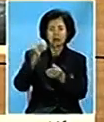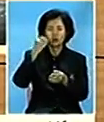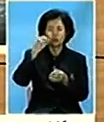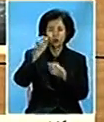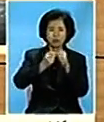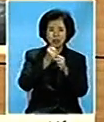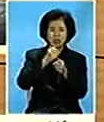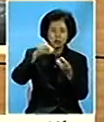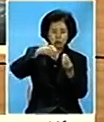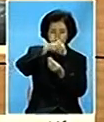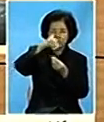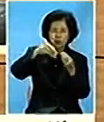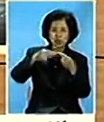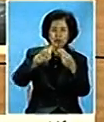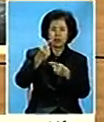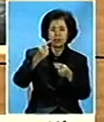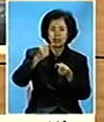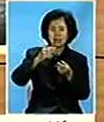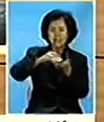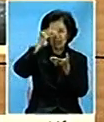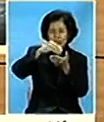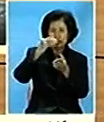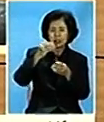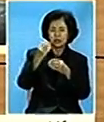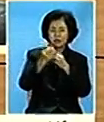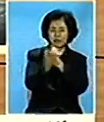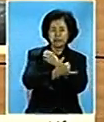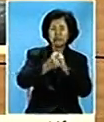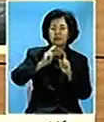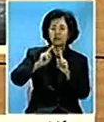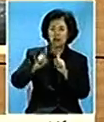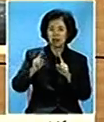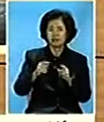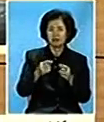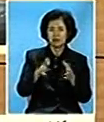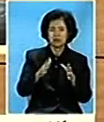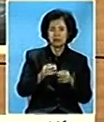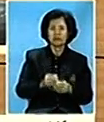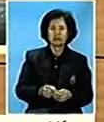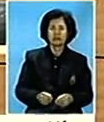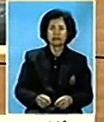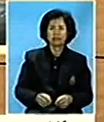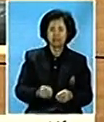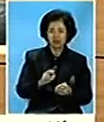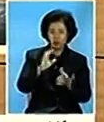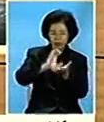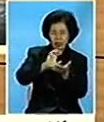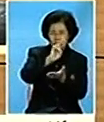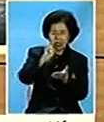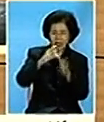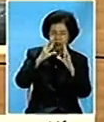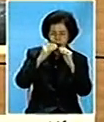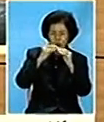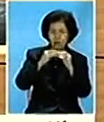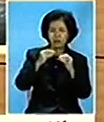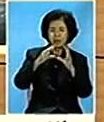วนเรื่องการศึกษาดูงานไปต่างประเทศบ้างครับผมไม่ขัดข้องและผมไม่ดังเกียจครับถ้าหากว่าก็ประมาณนั้นใช้ไปเพื่อการประชุมด้